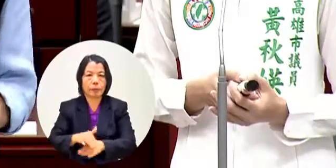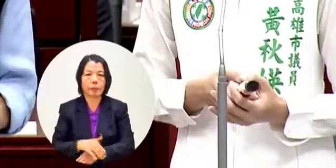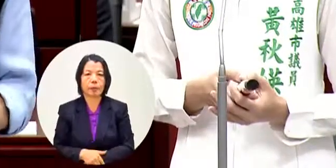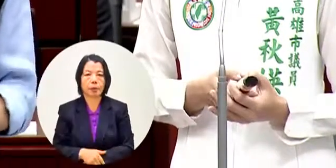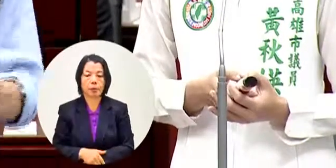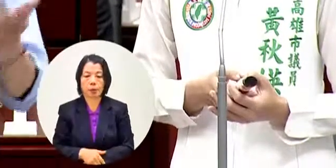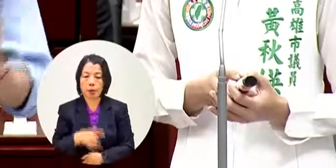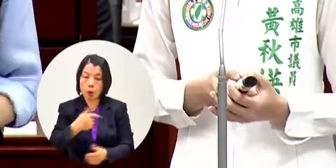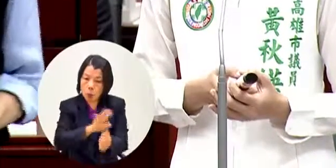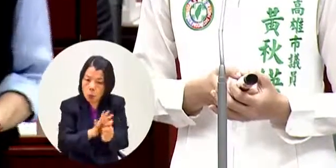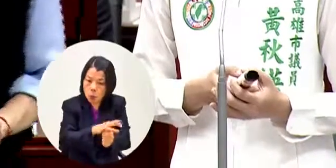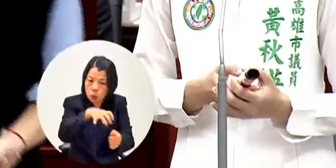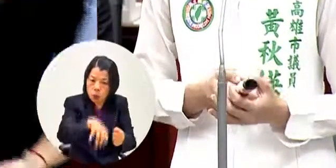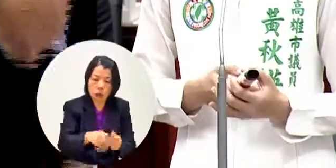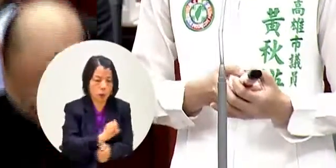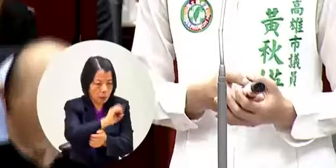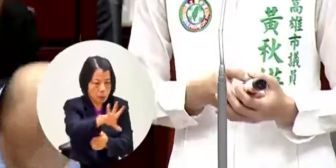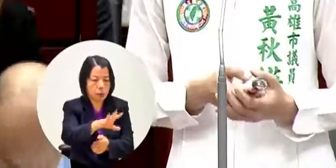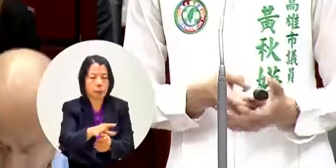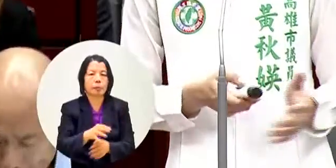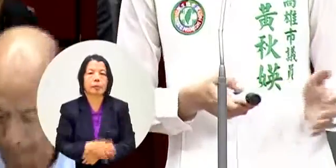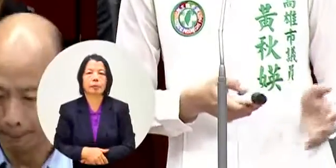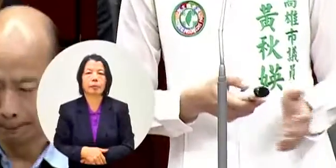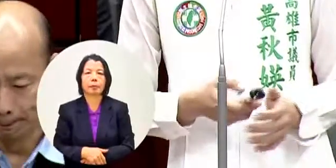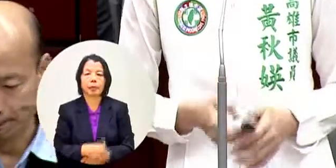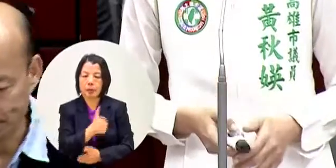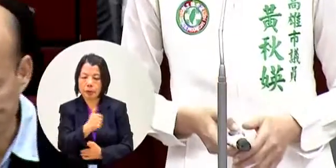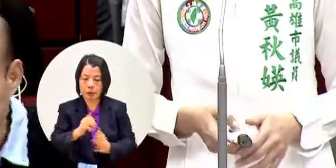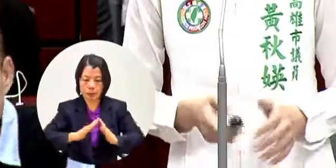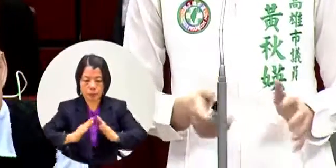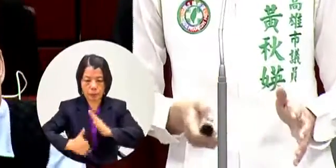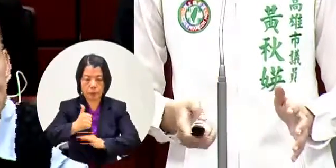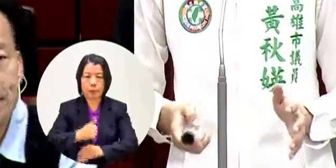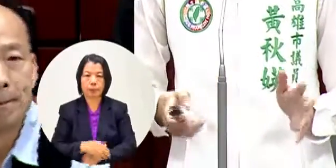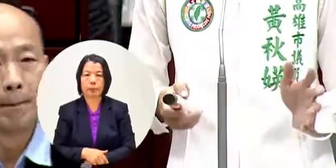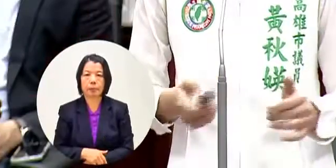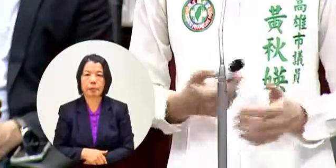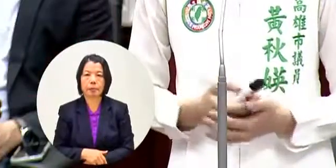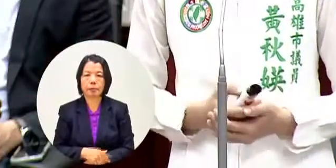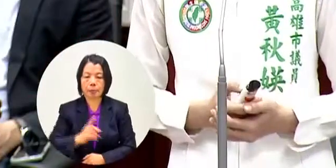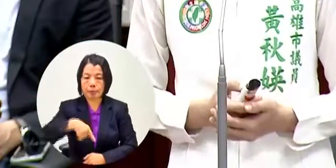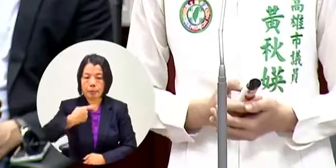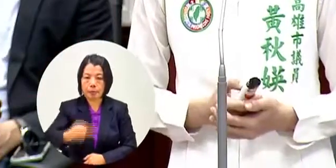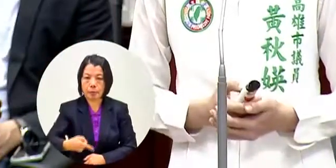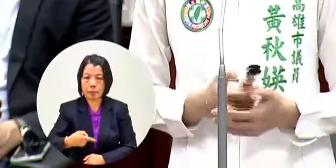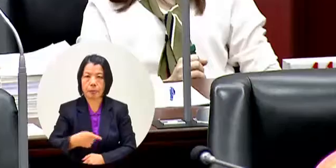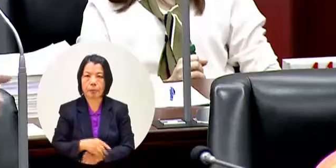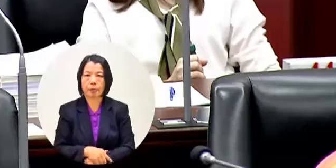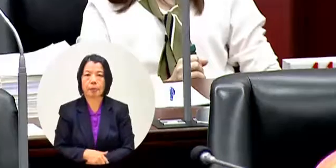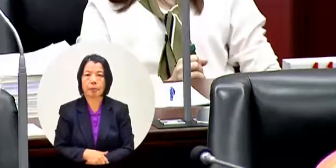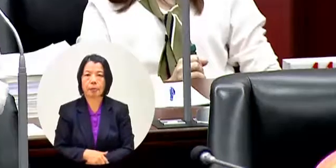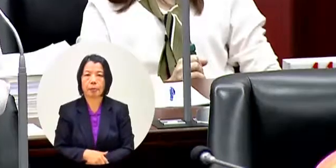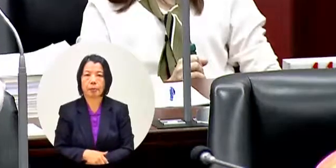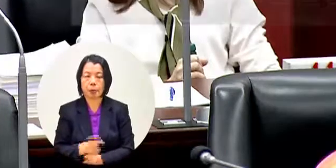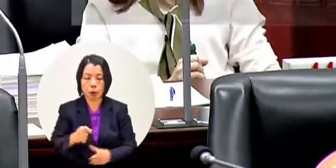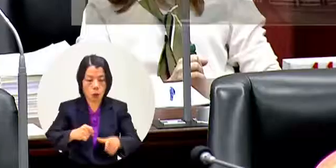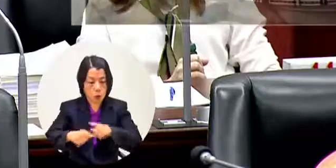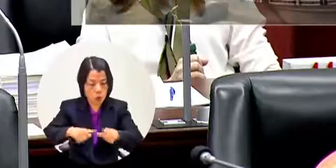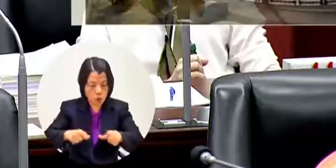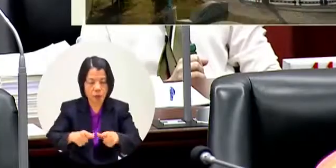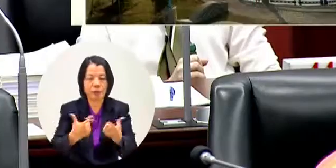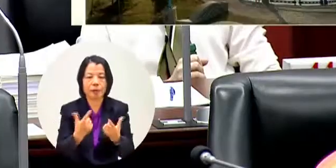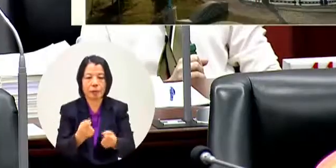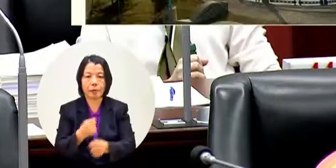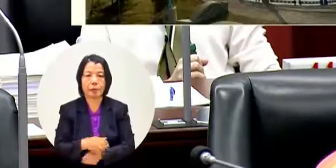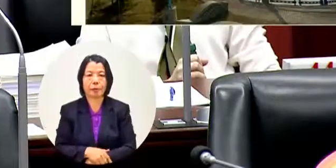头啊不怕下雨怕太阳、哦啊哦、 谢谢。 那您讲的这个如果没有什么其他相关问题，经过我们评估之